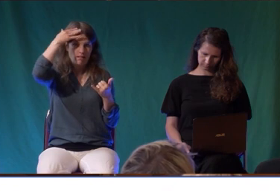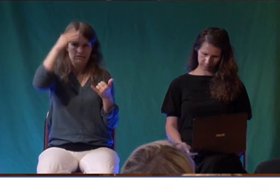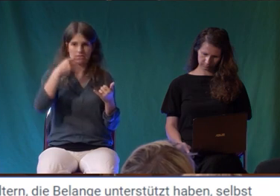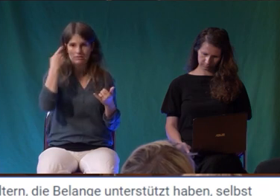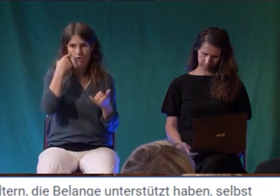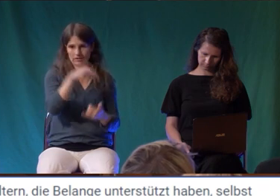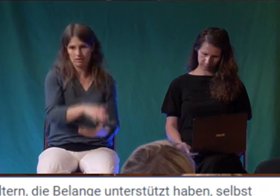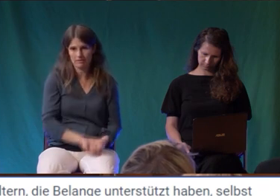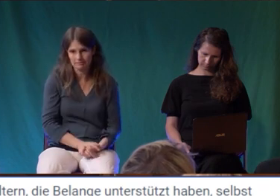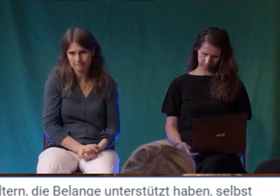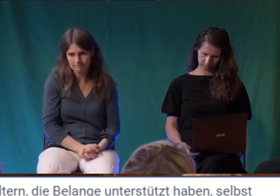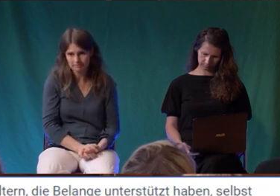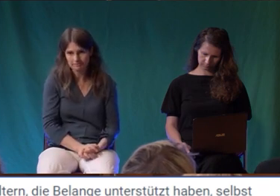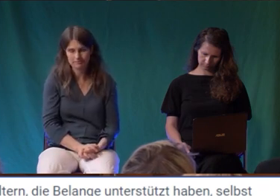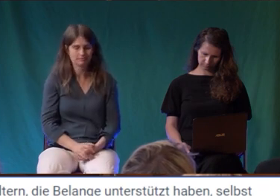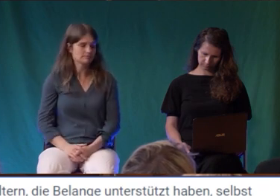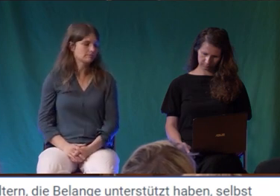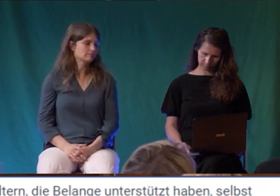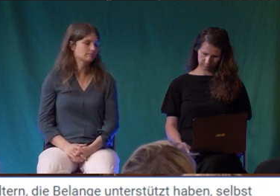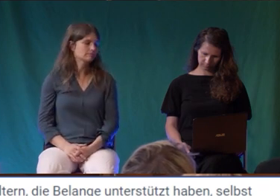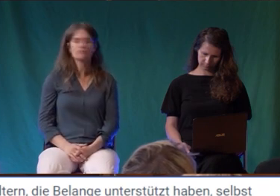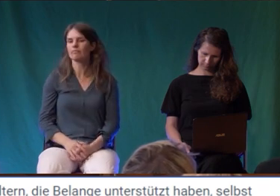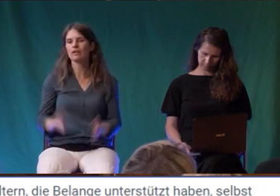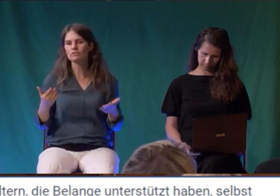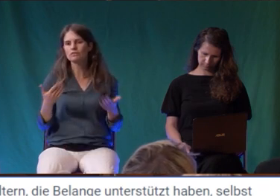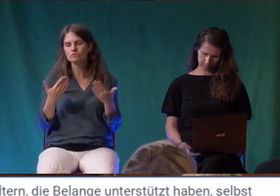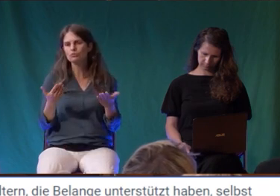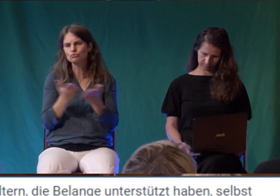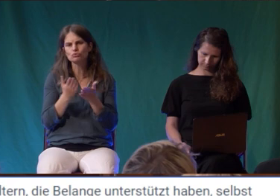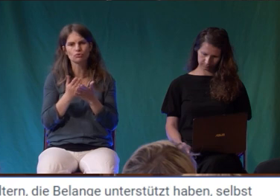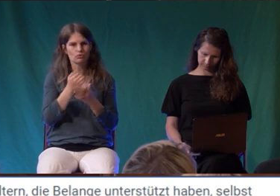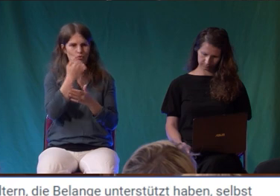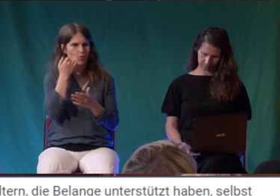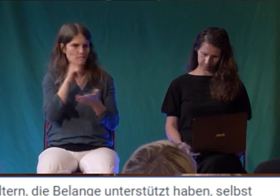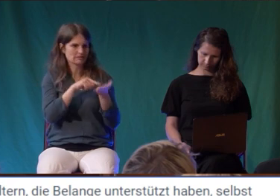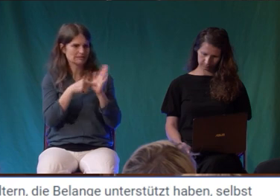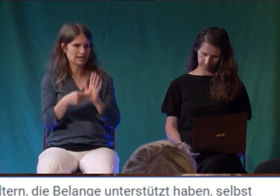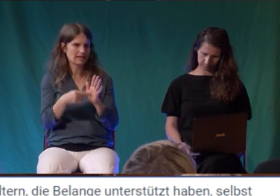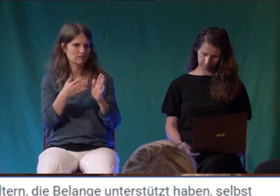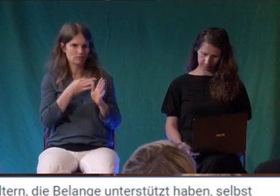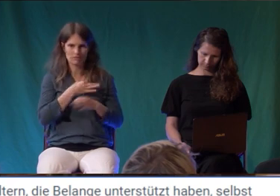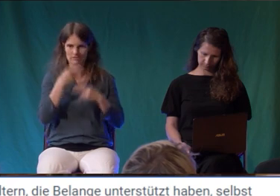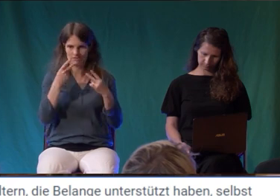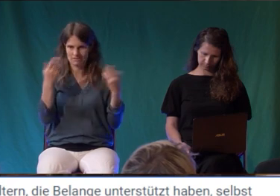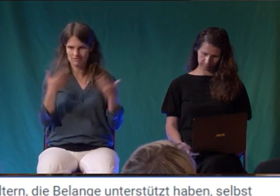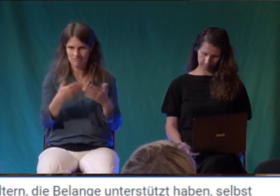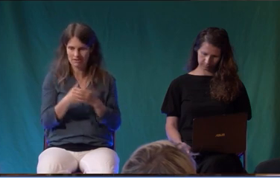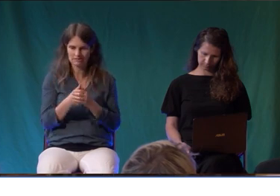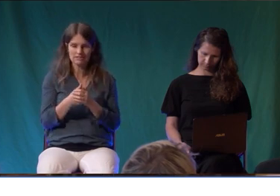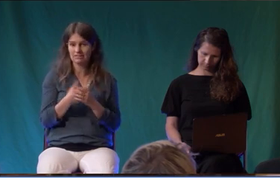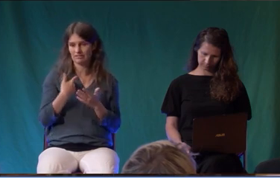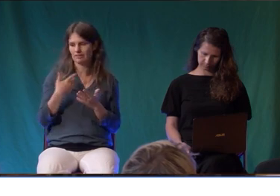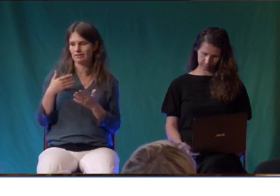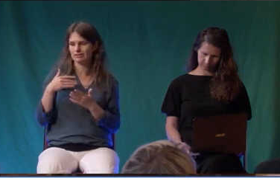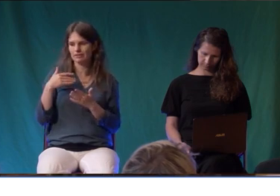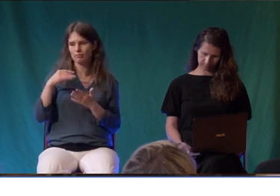auch schon worauf es mir ankommt wir haben eigentlich weniger in unser Modellprojekt